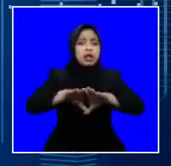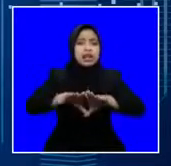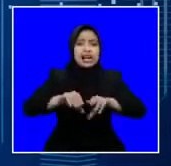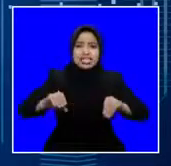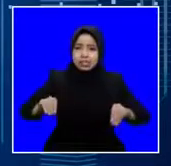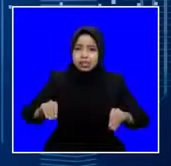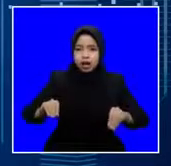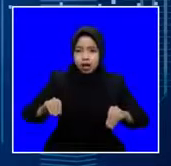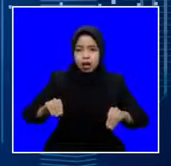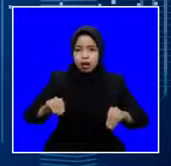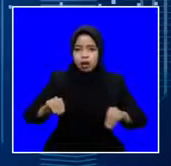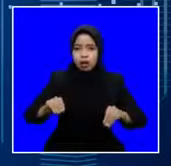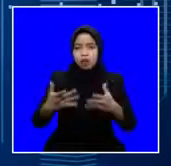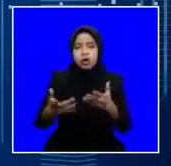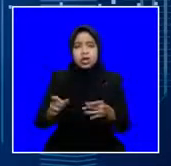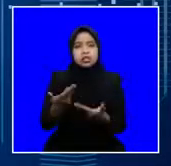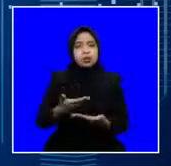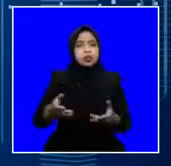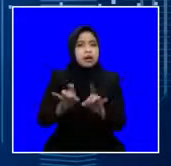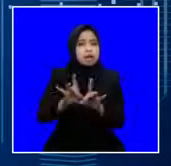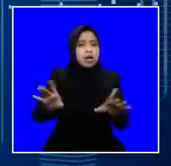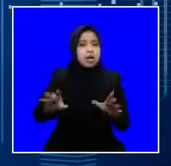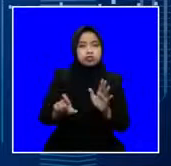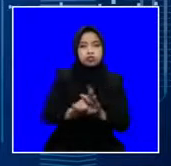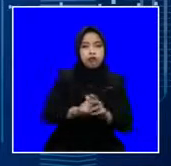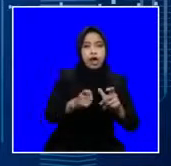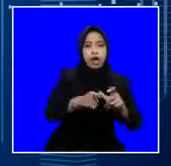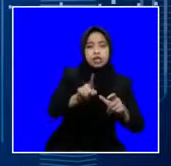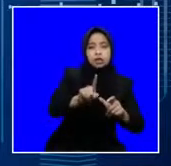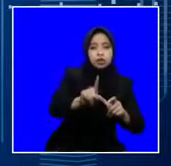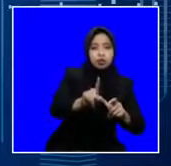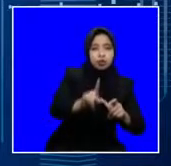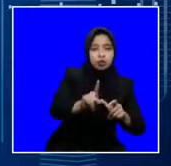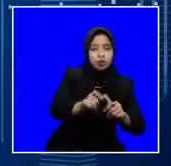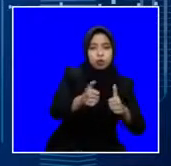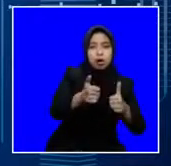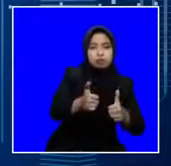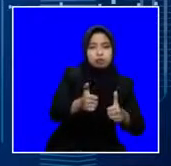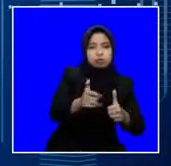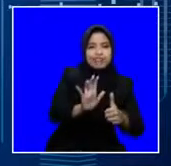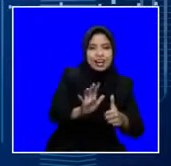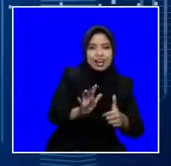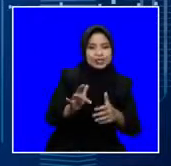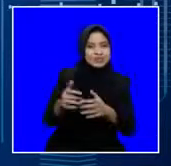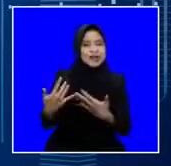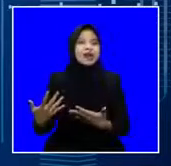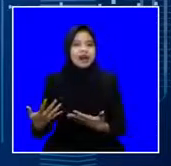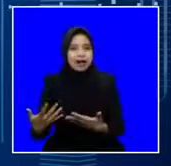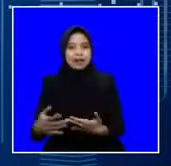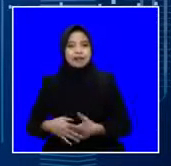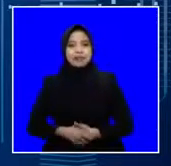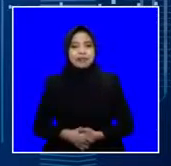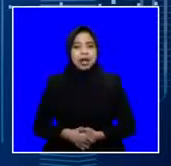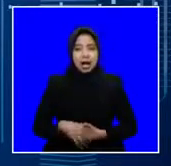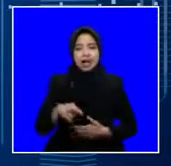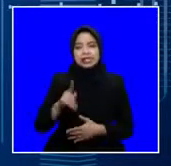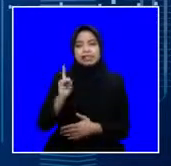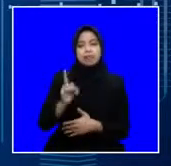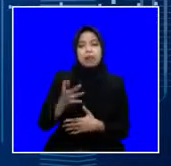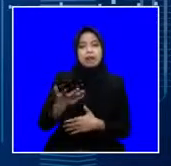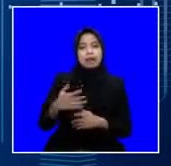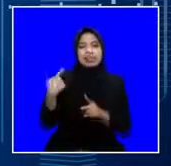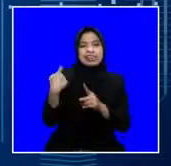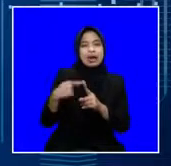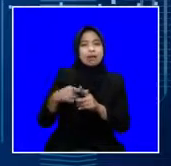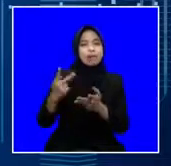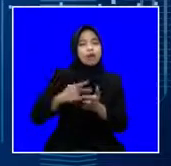kesempatan karir yang sangat berbeda kalau dia tidak misalnya bisa masuk ke dalam universitas yang hebat. Jadi itu adalah kira-kira alasan kenapa pelebaran